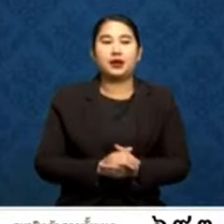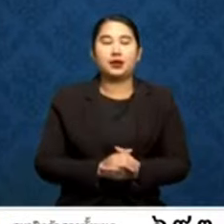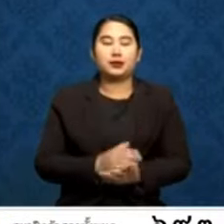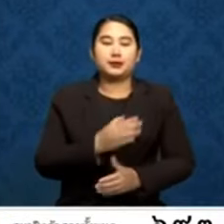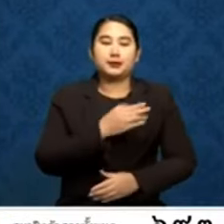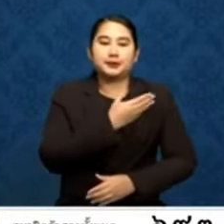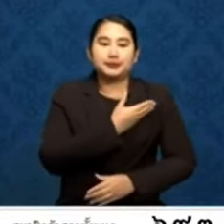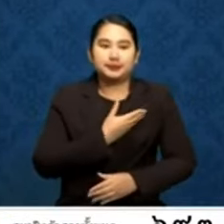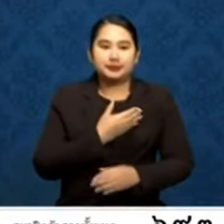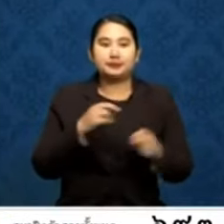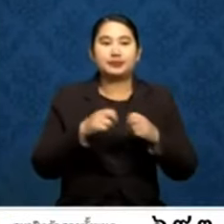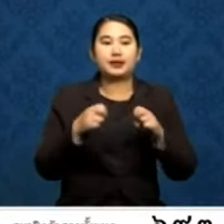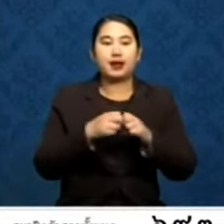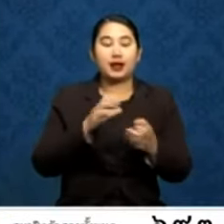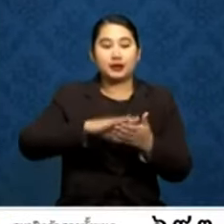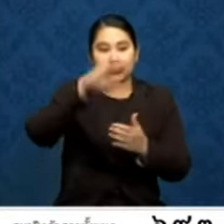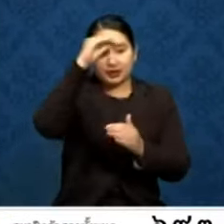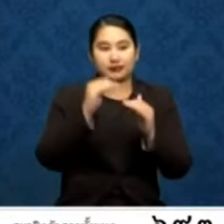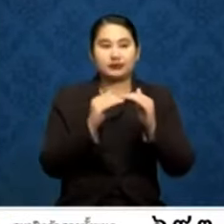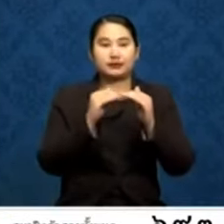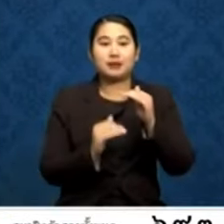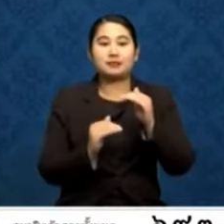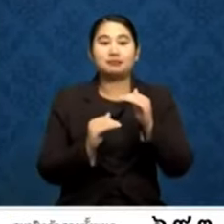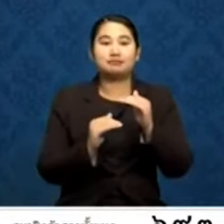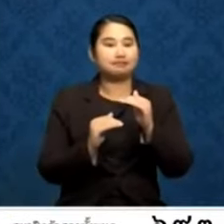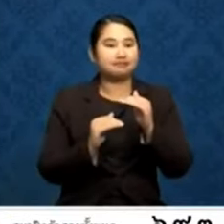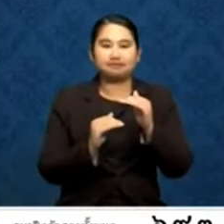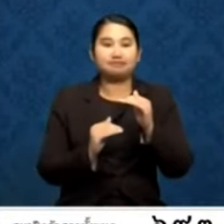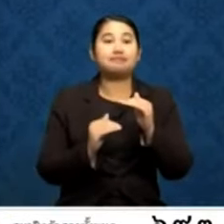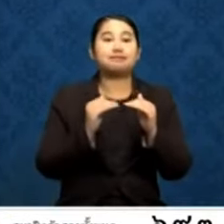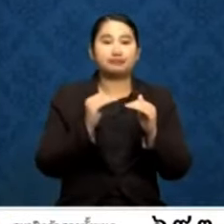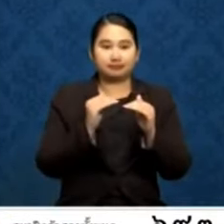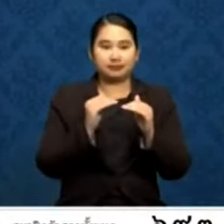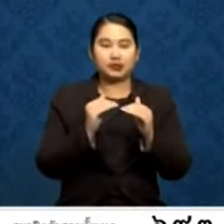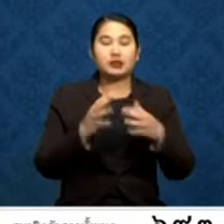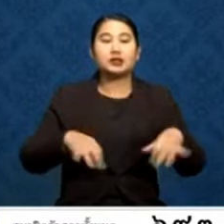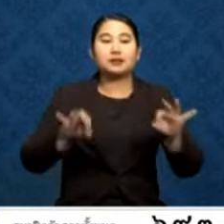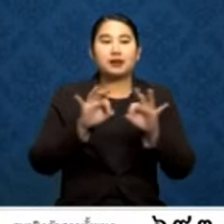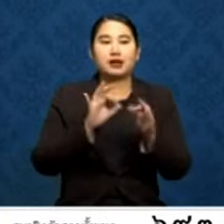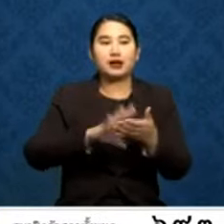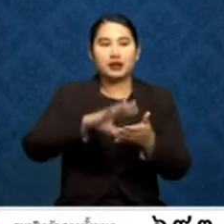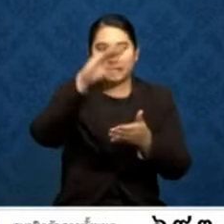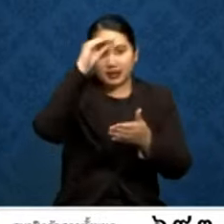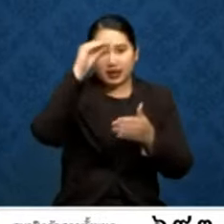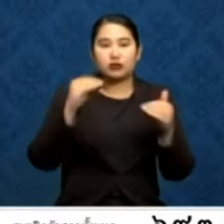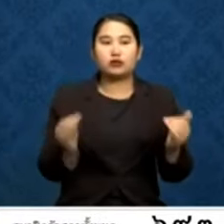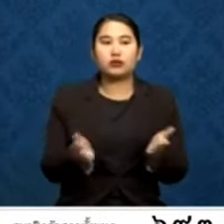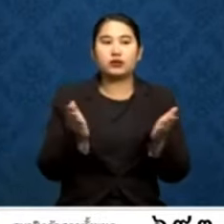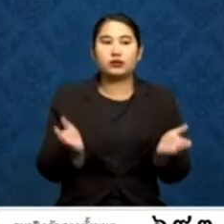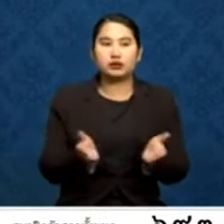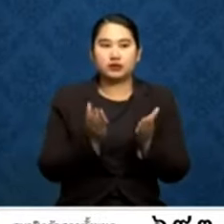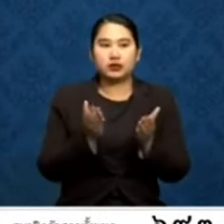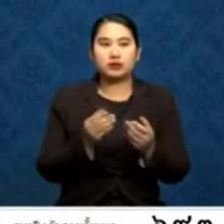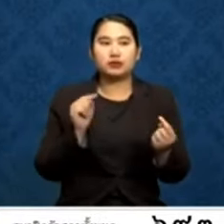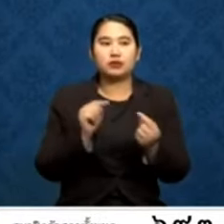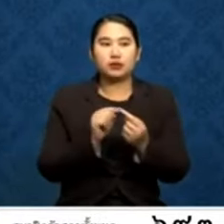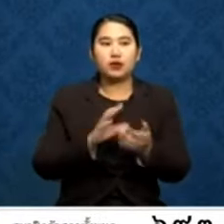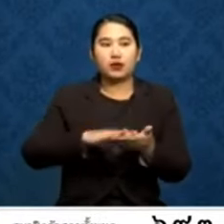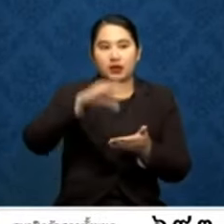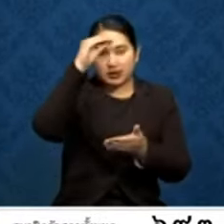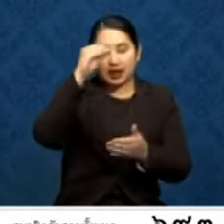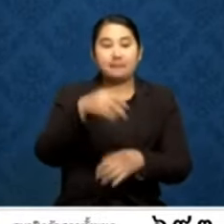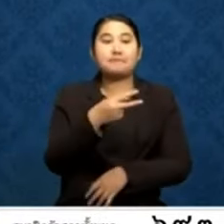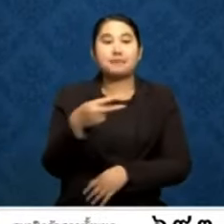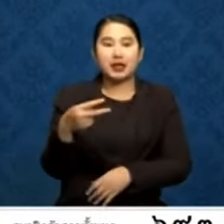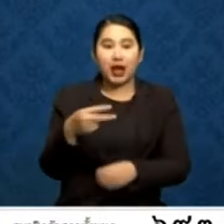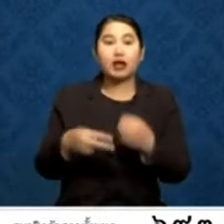ลดความเหลื่อมล้ำในการเข้าถึงการศึกษาที่มีคุณภาพส่งเสริมให้เกิดการเรียน2ภาษา